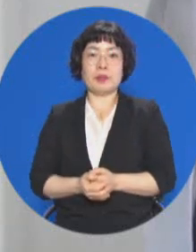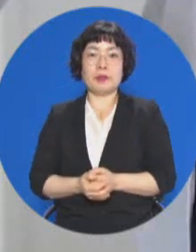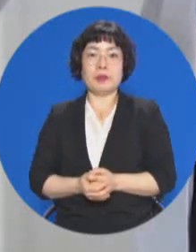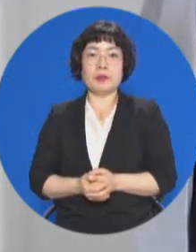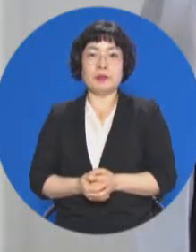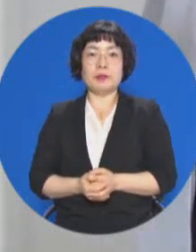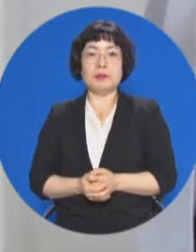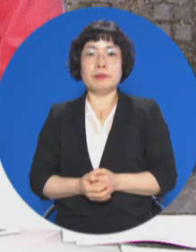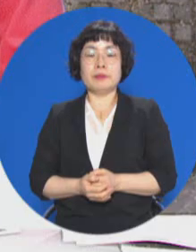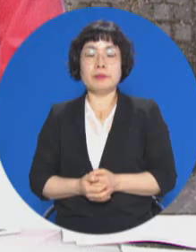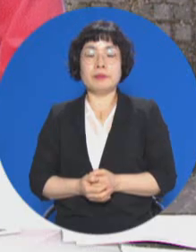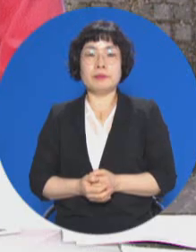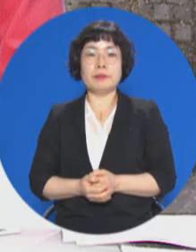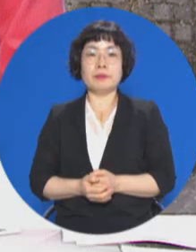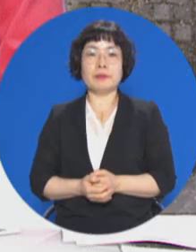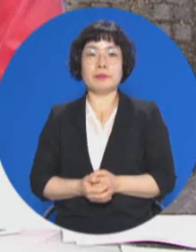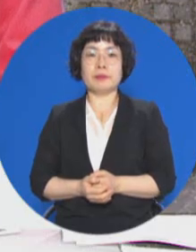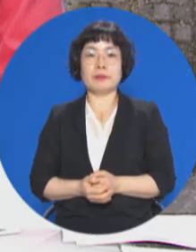김진선입니다.